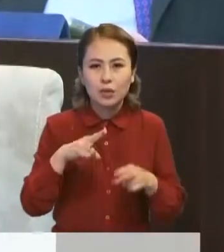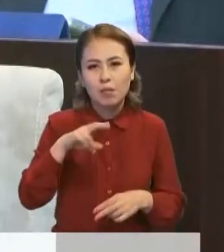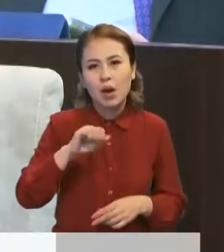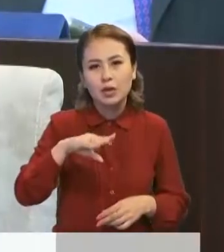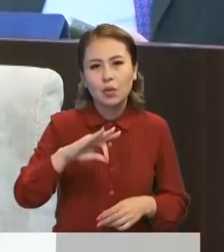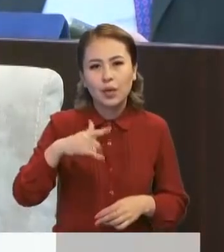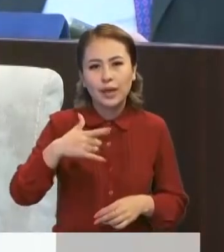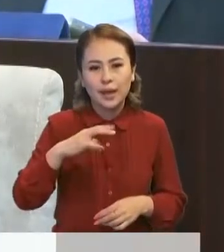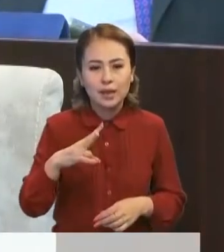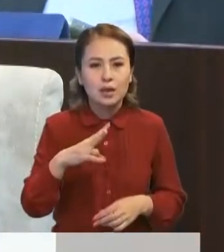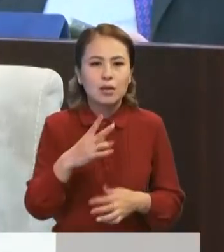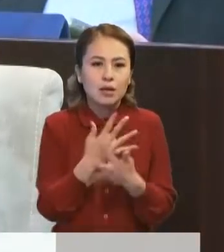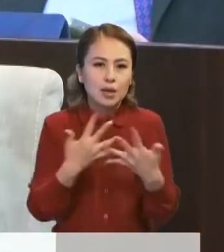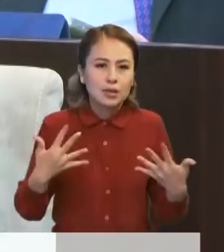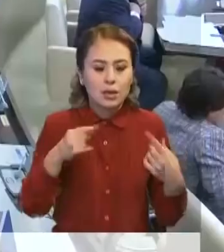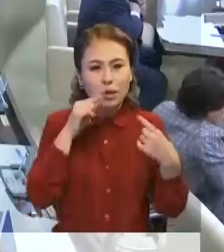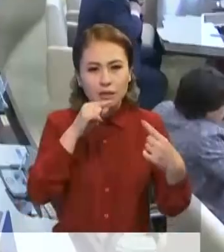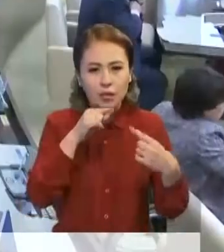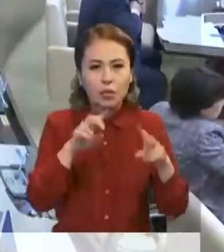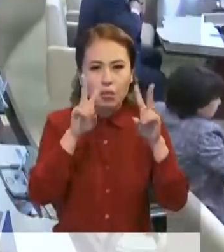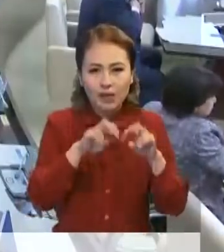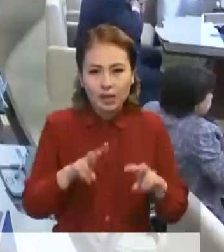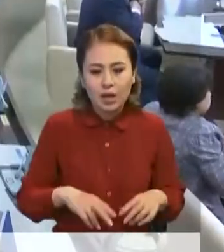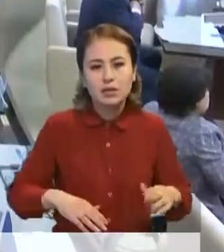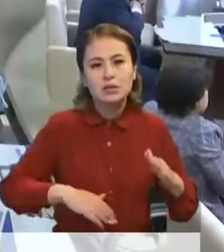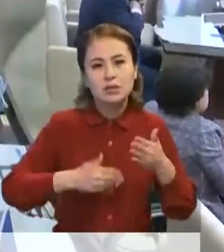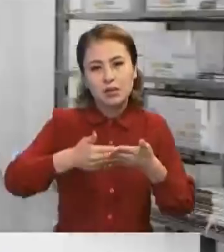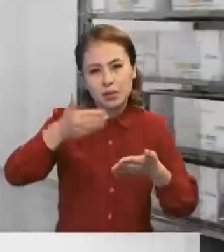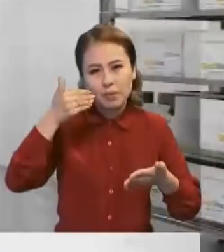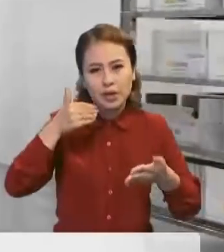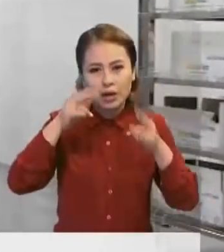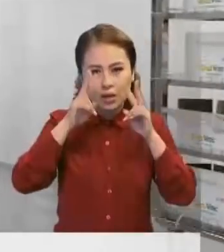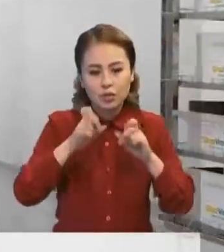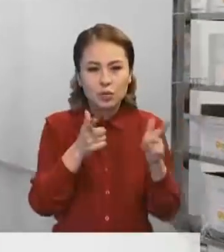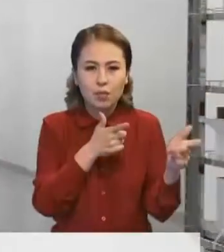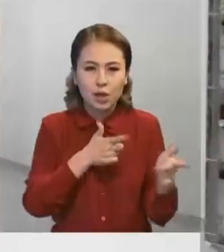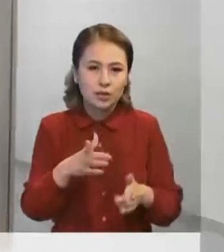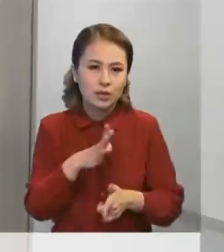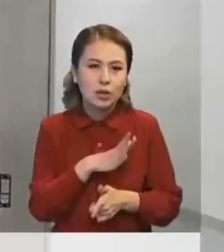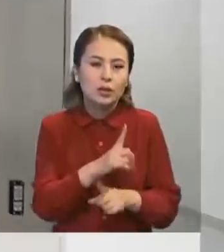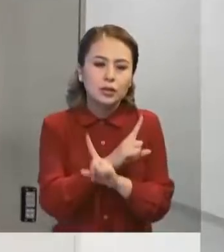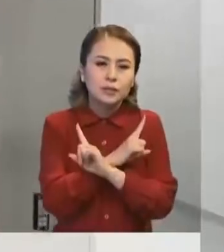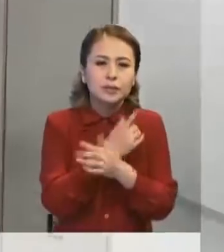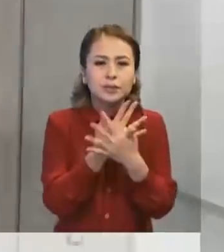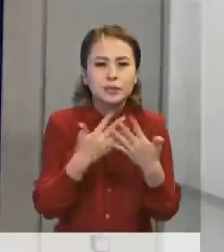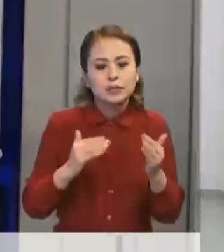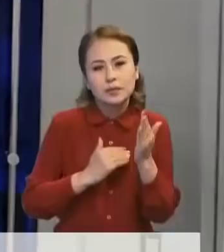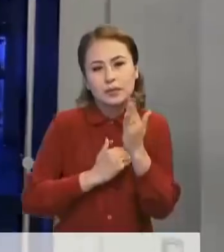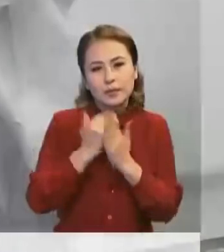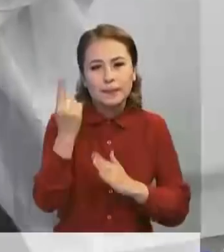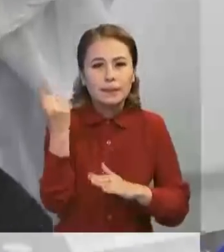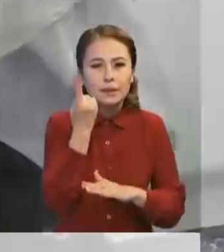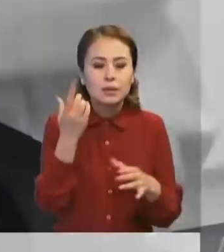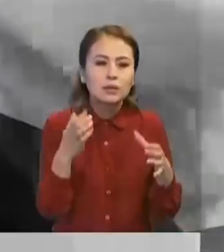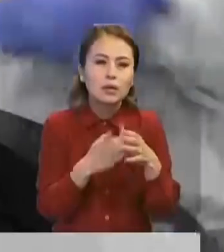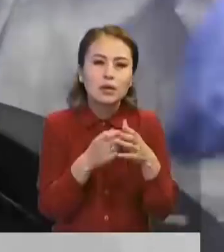қауіпті патоген микроорганизмдерге қарсы диагностикалық және профилактикалық препараттарды әзірлеумен айналысады. Яғни өлім жітім